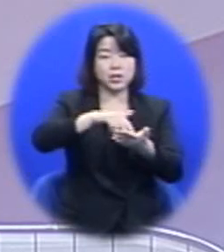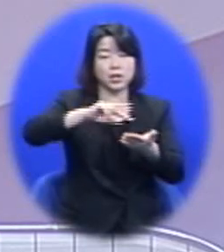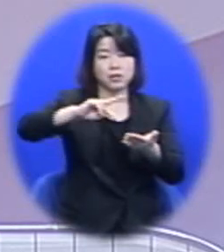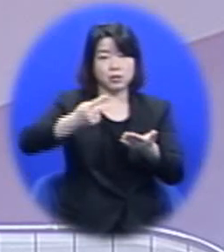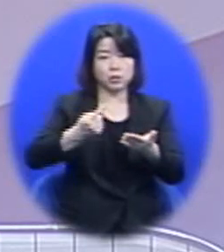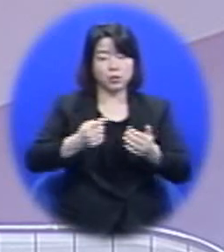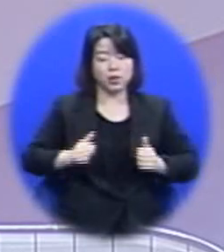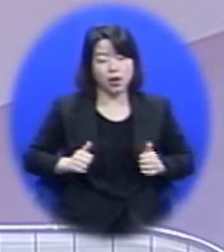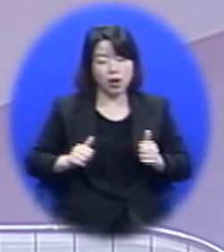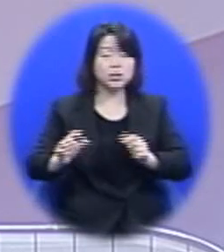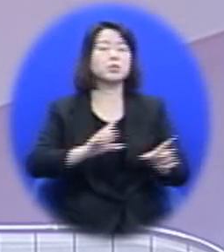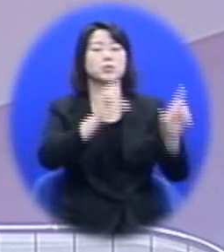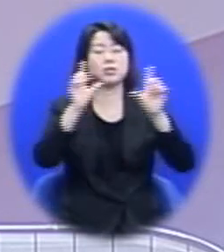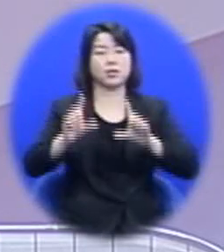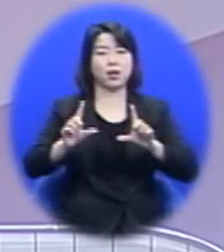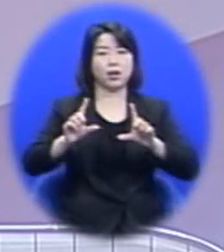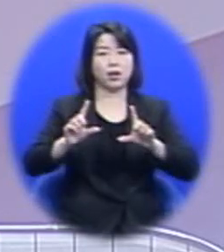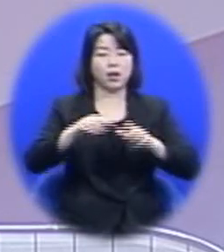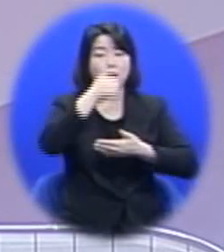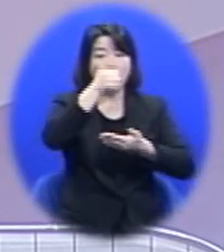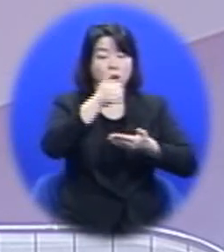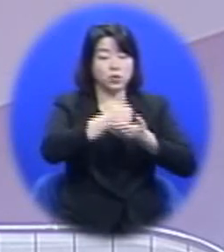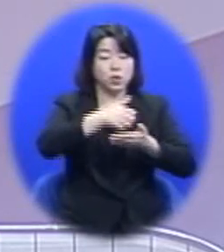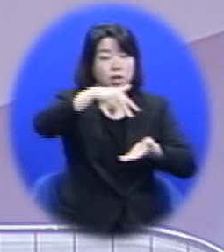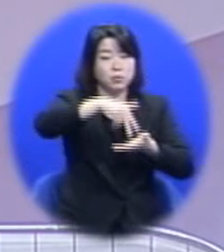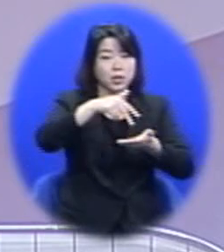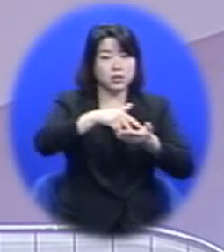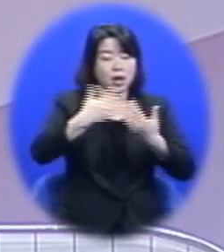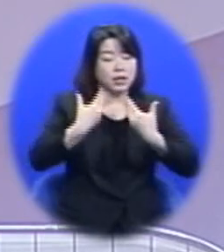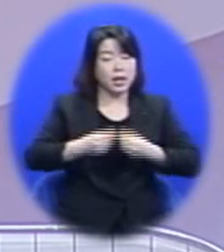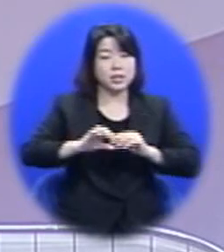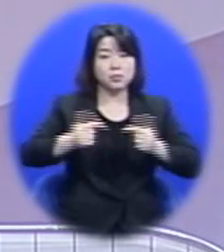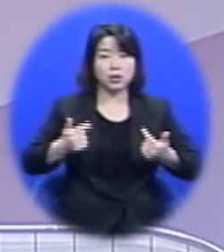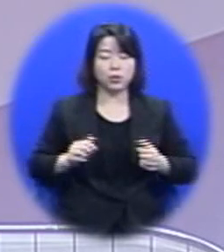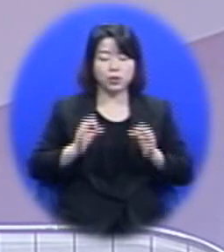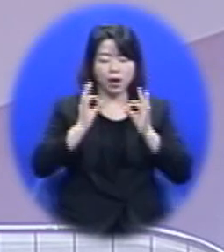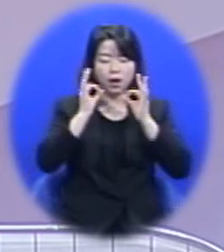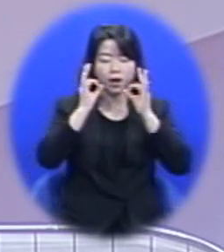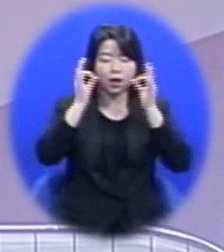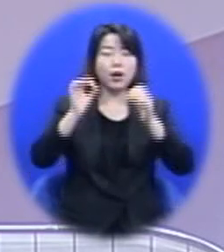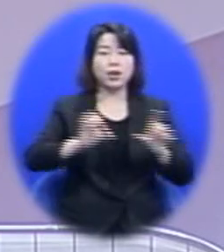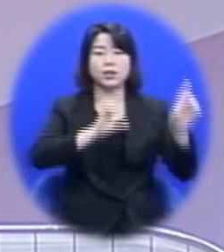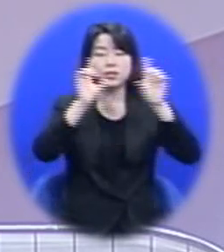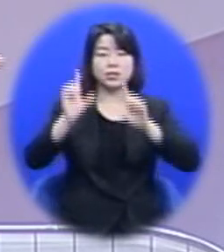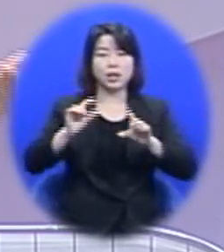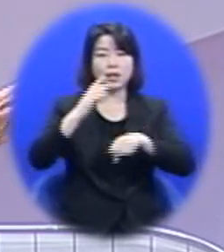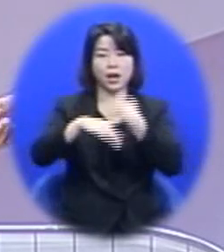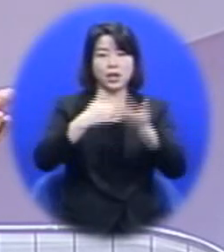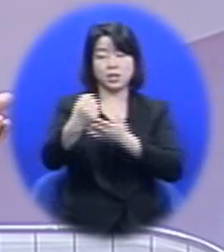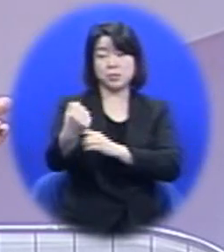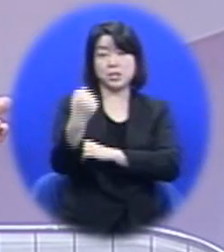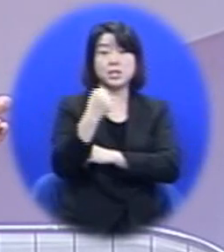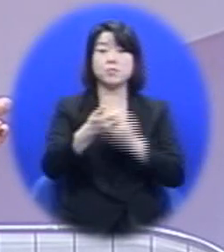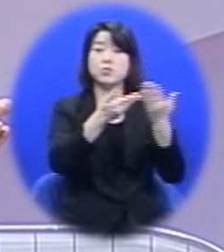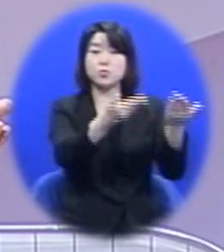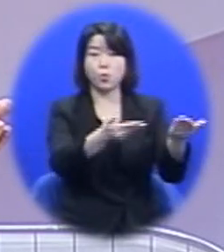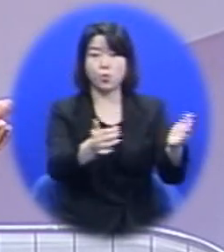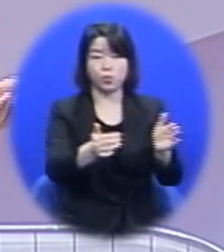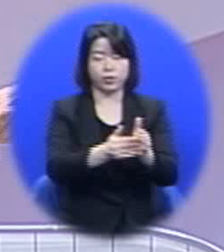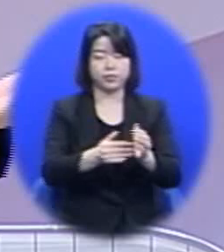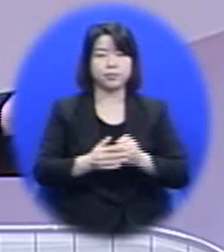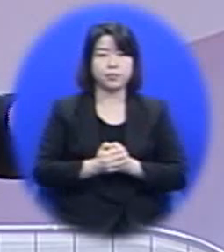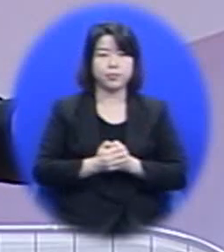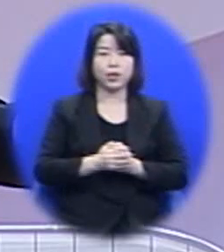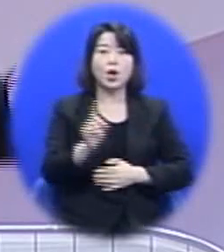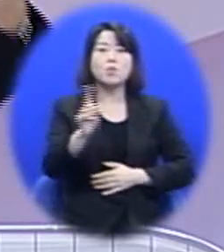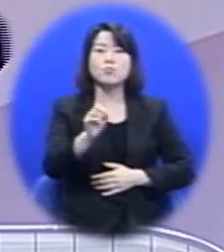살도록, 죄수로라도 낙심하지 않고 최선을 다해서 살도록 하나님이 힘을 주셨어요.